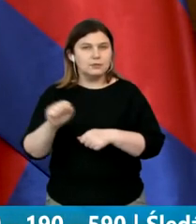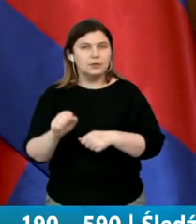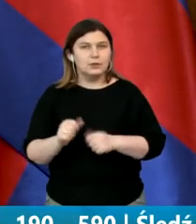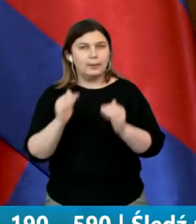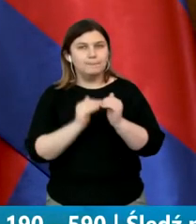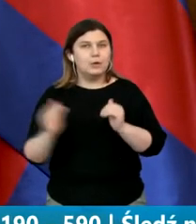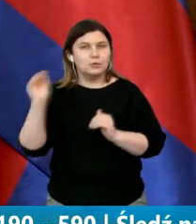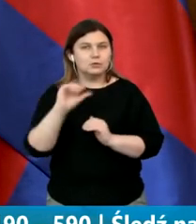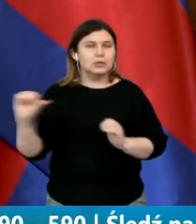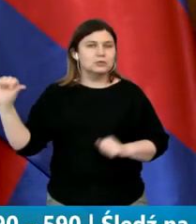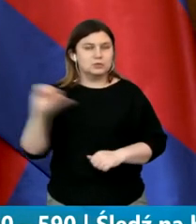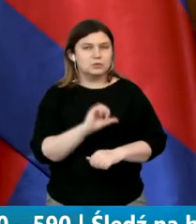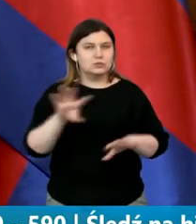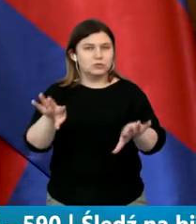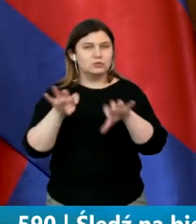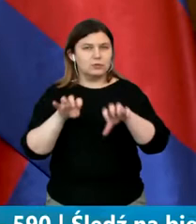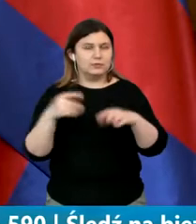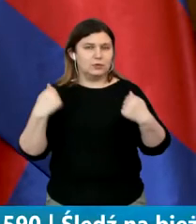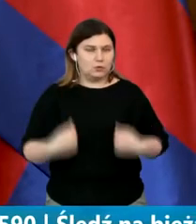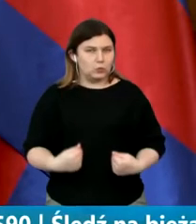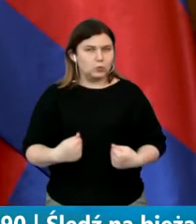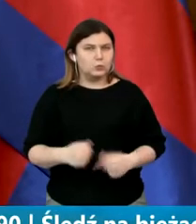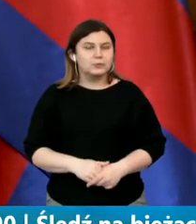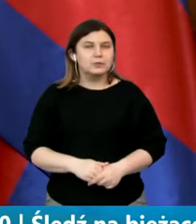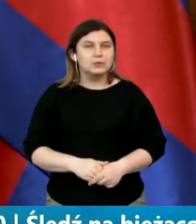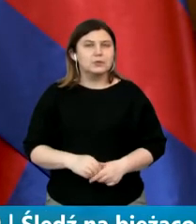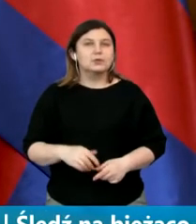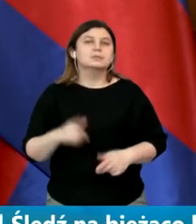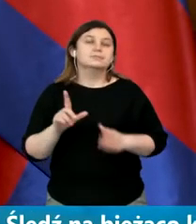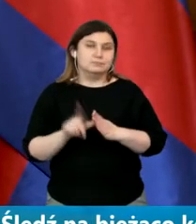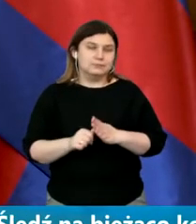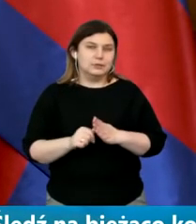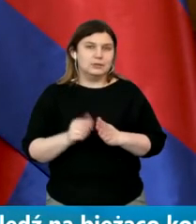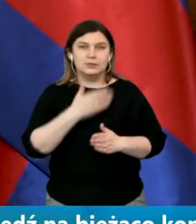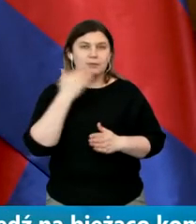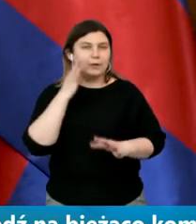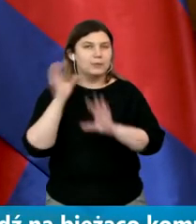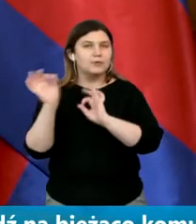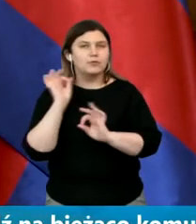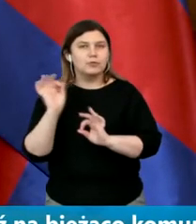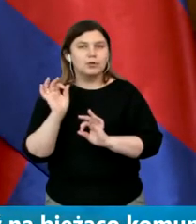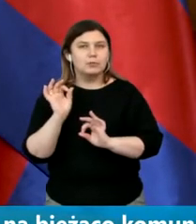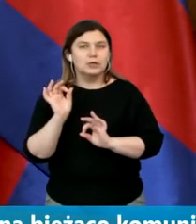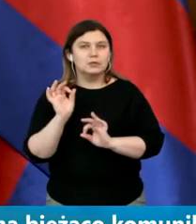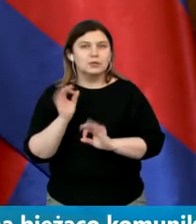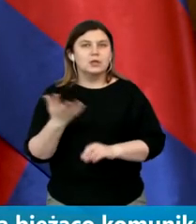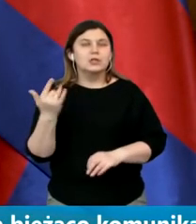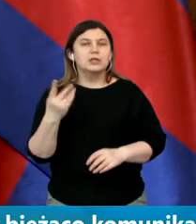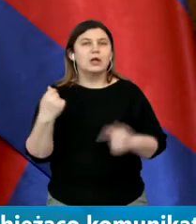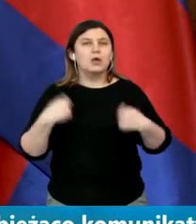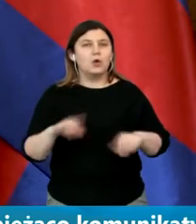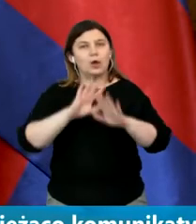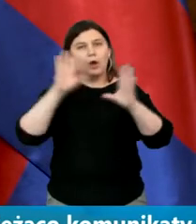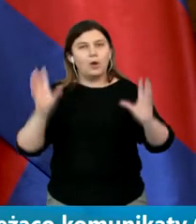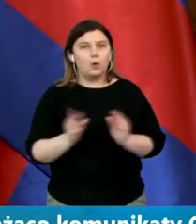ponad 1900 osób. Niestety nie mam informacji na temat, ilu chorych ogólnie w tej chwili